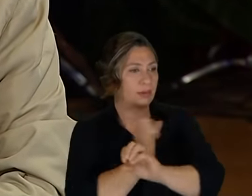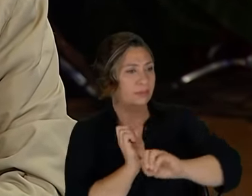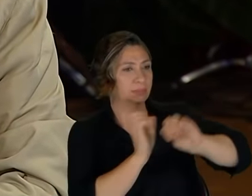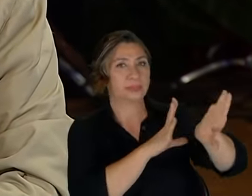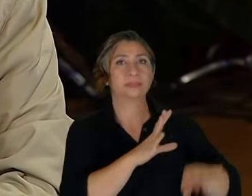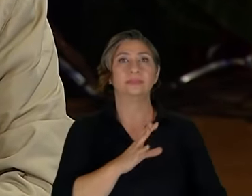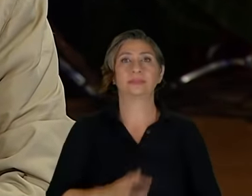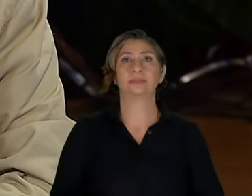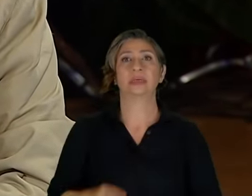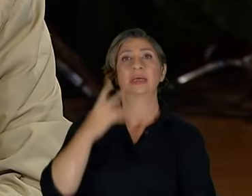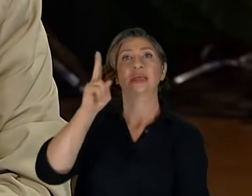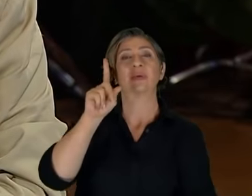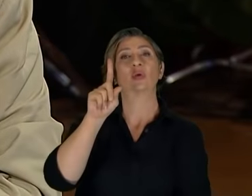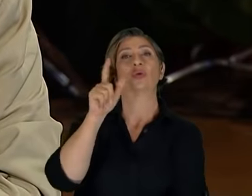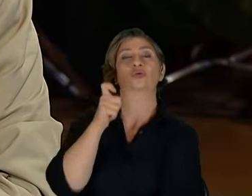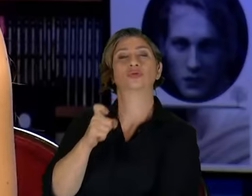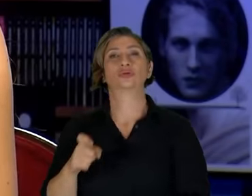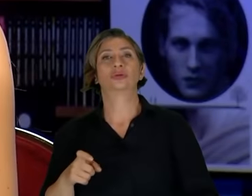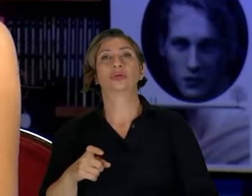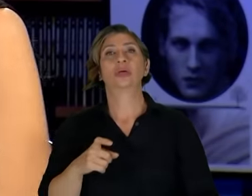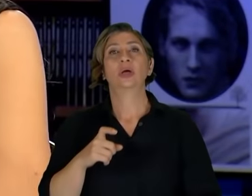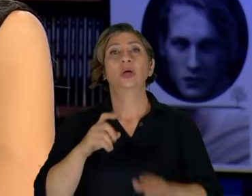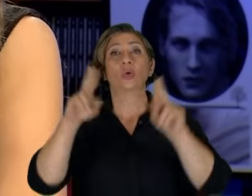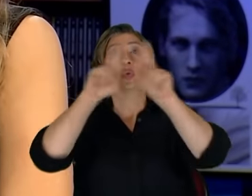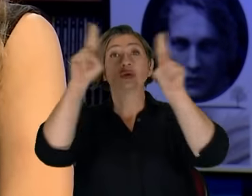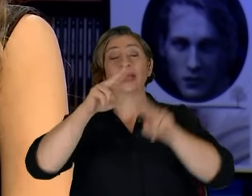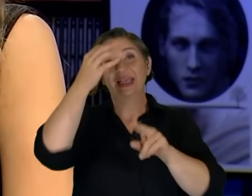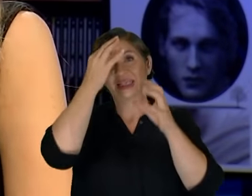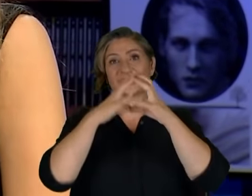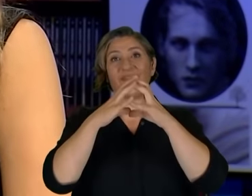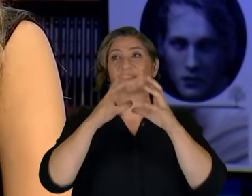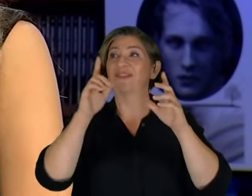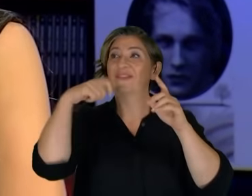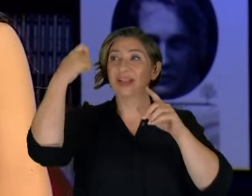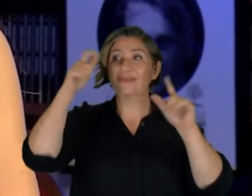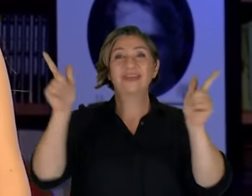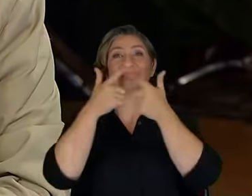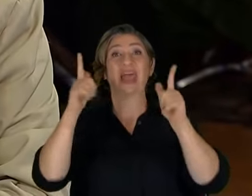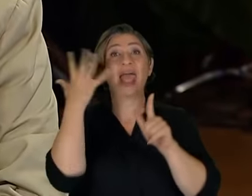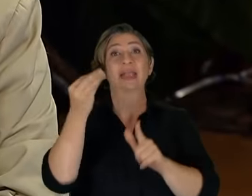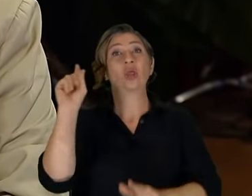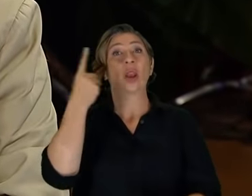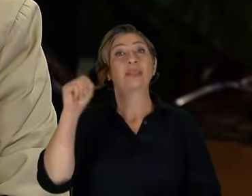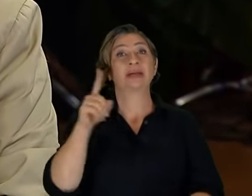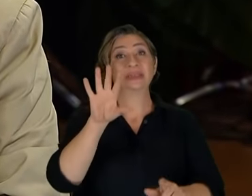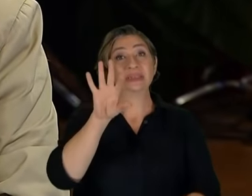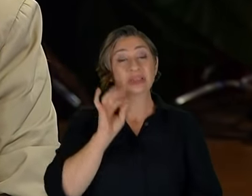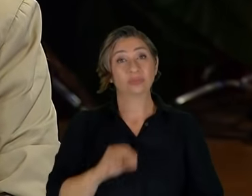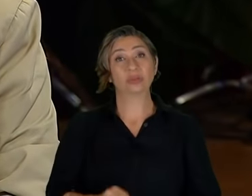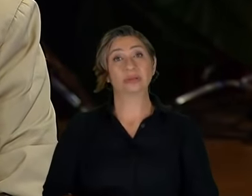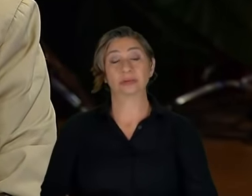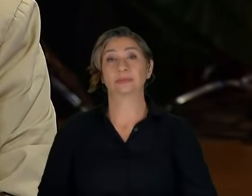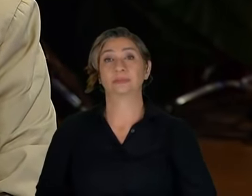Rises 2019'da. Ve Uluslararası Hindistan Film Festivali'nde en iyi yönetmen seçilmişsiniz.